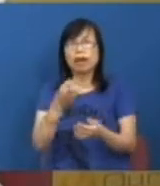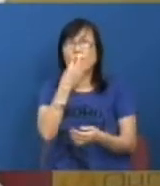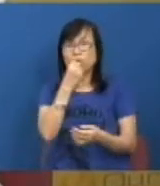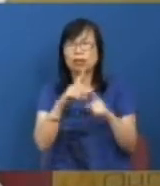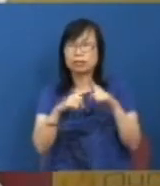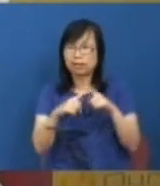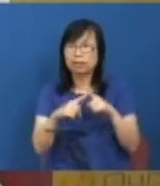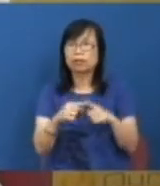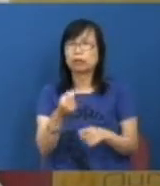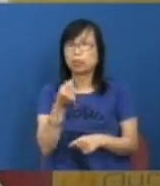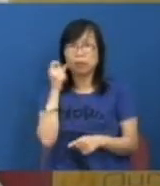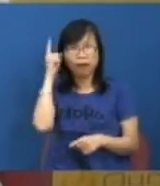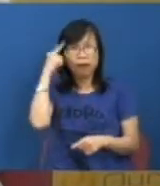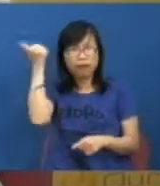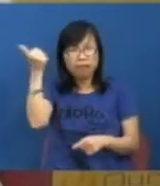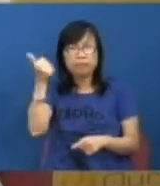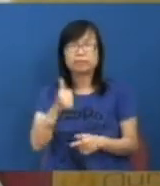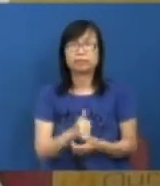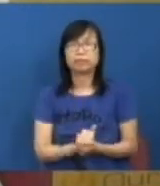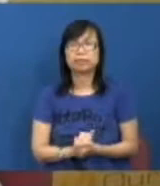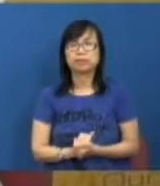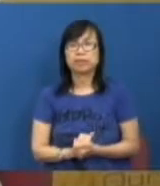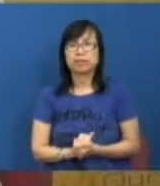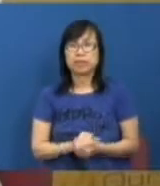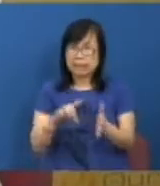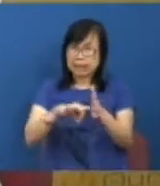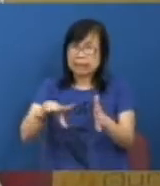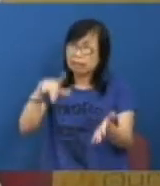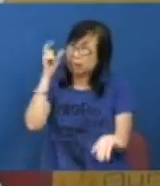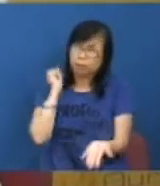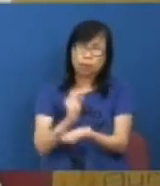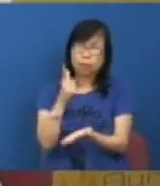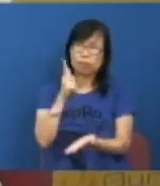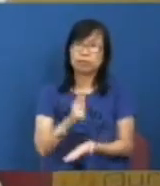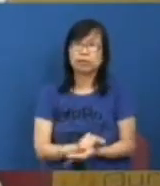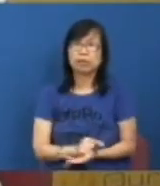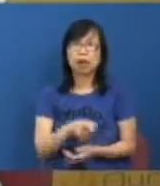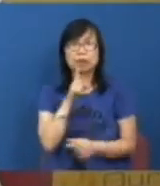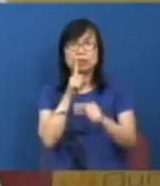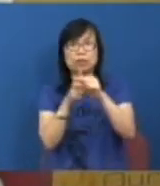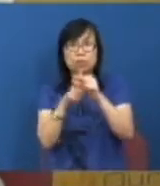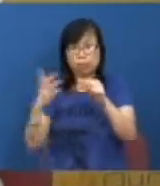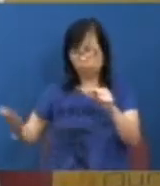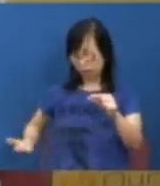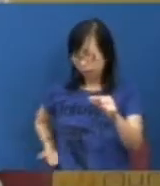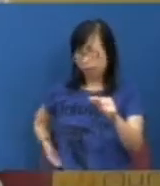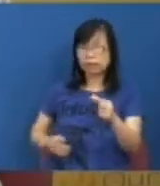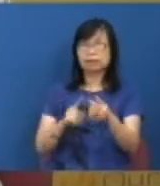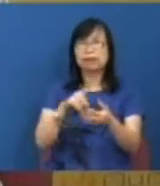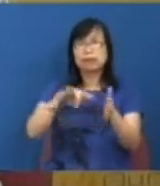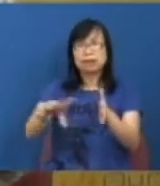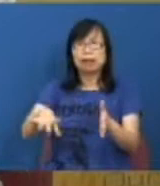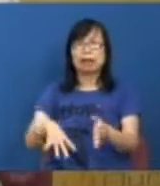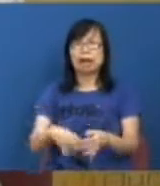哋都好醒目噶啦，即係其實。電都幾貴喎，香港譬如而家中華電力啦，唔好計港燈，港燈仲貴